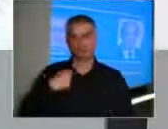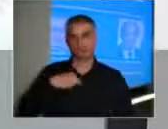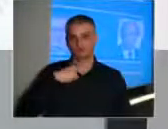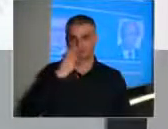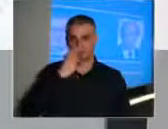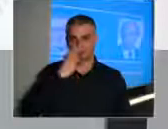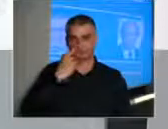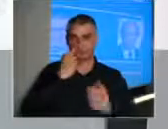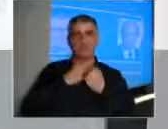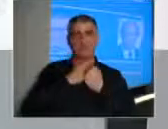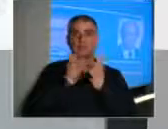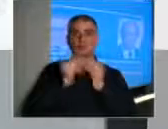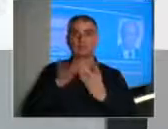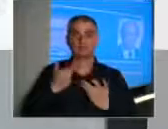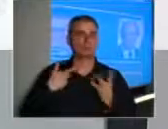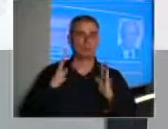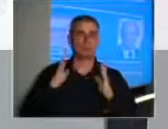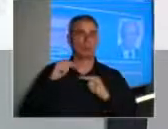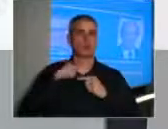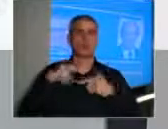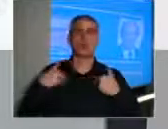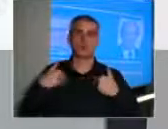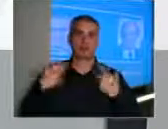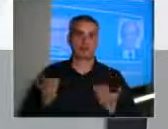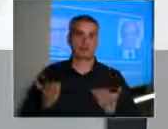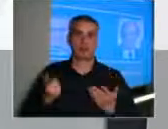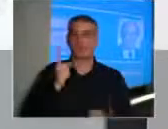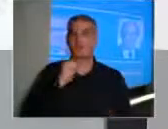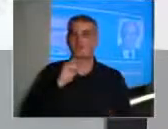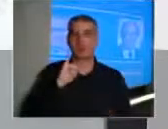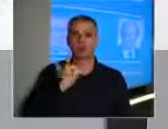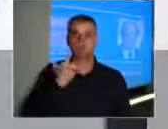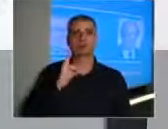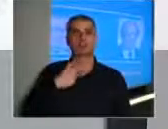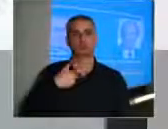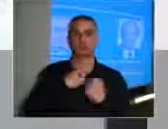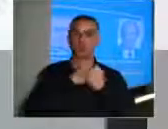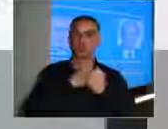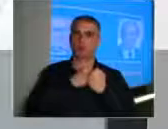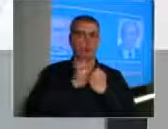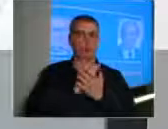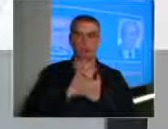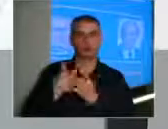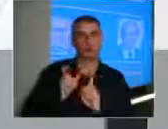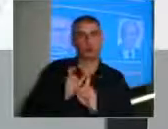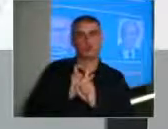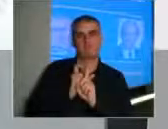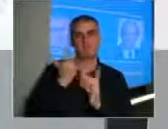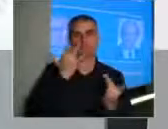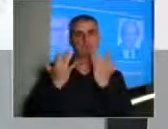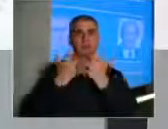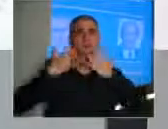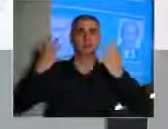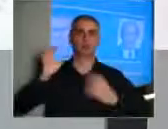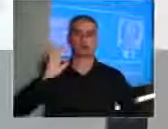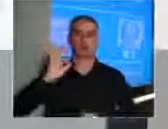מנסים להתמודד עם זה. אני מאוד מאוד אופטימי, אבל בהחלט יש לנו אתגר לבלום את המתקפה הגדולה